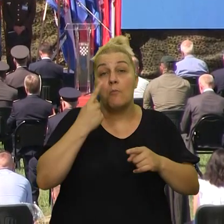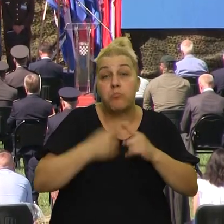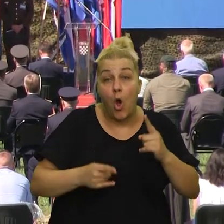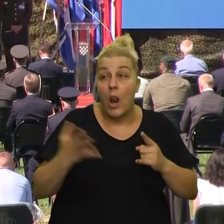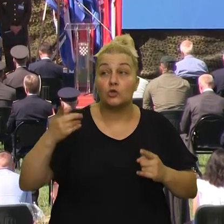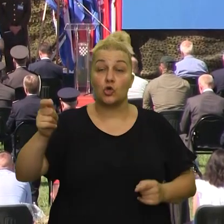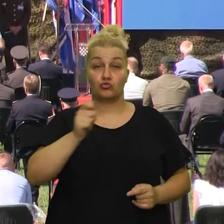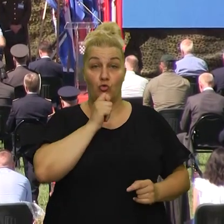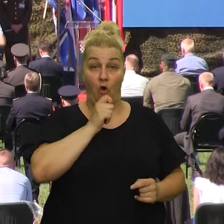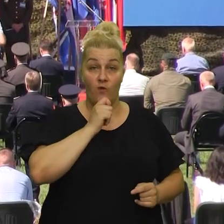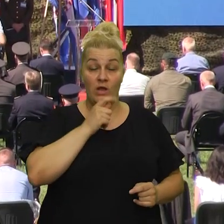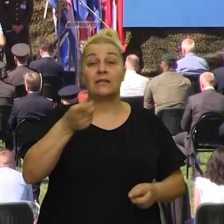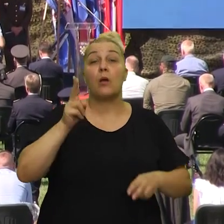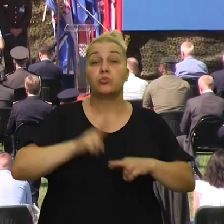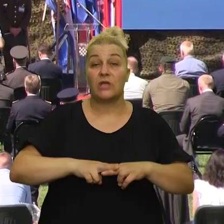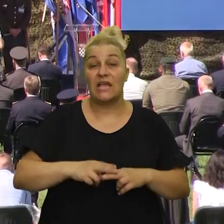Bini.